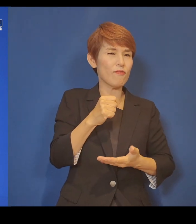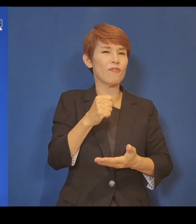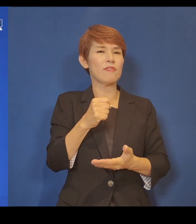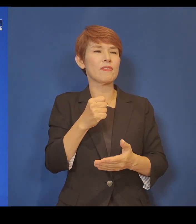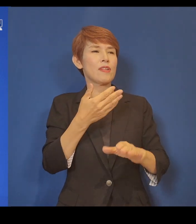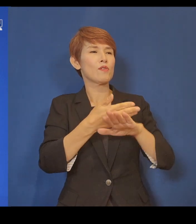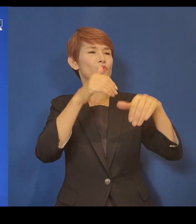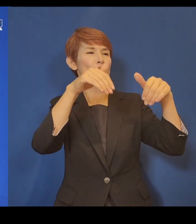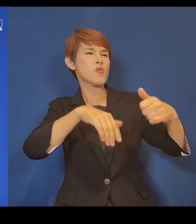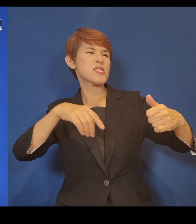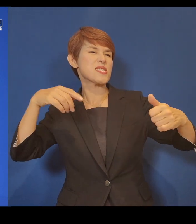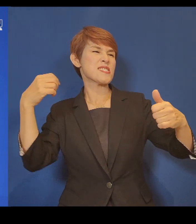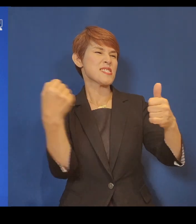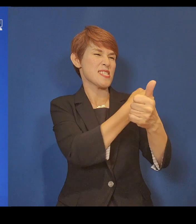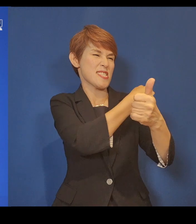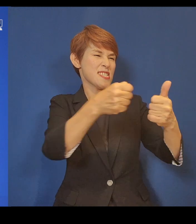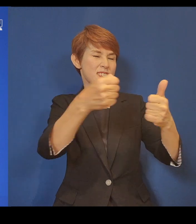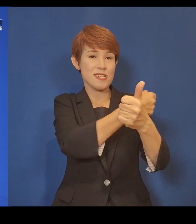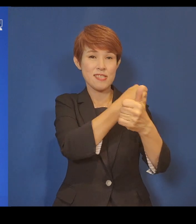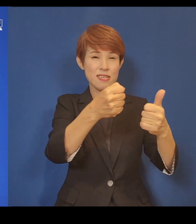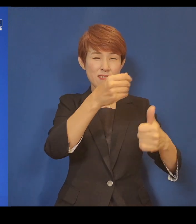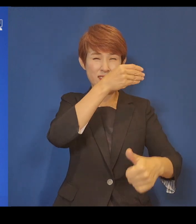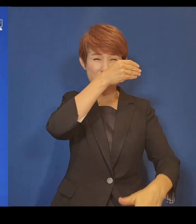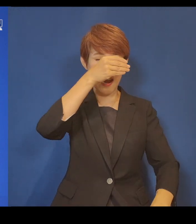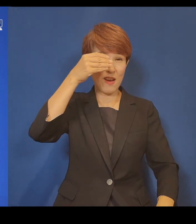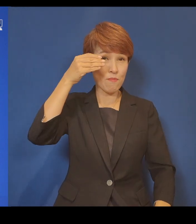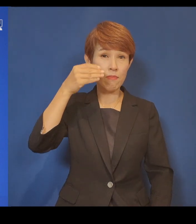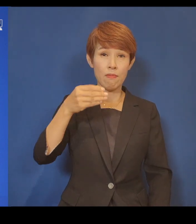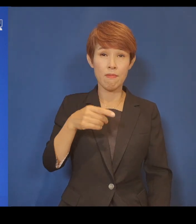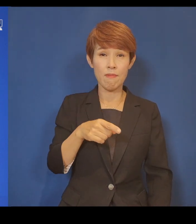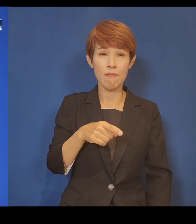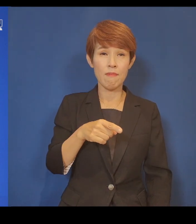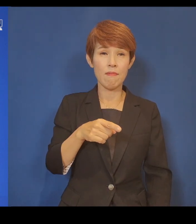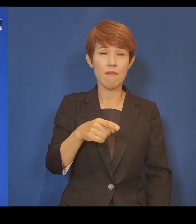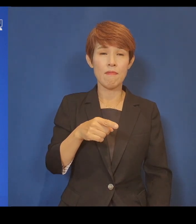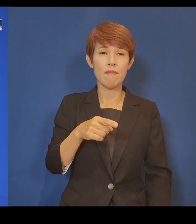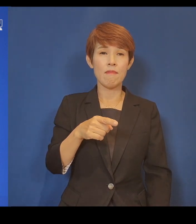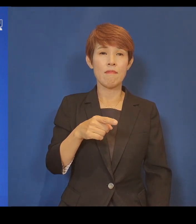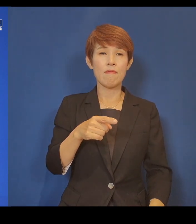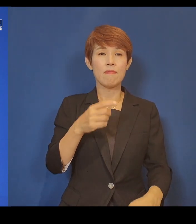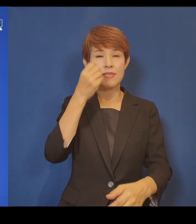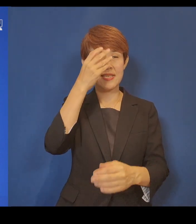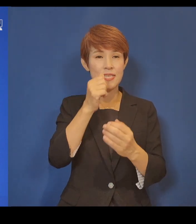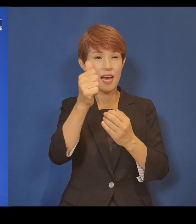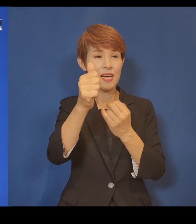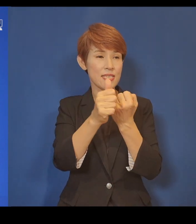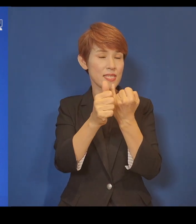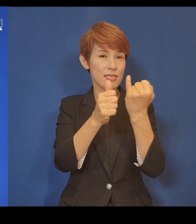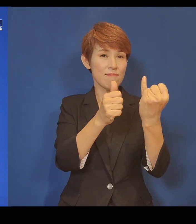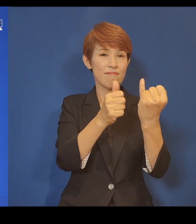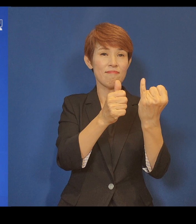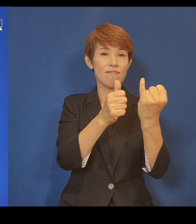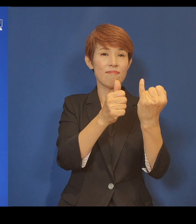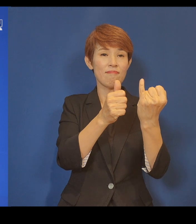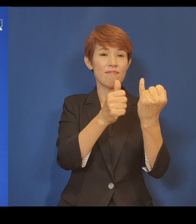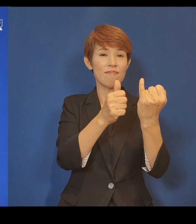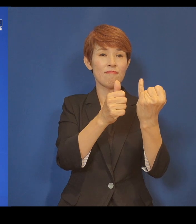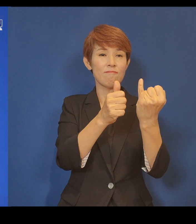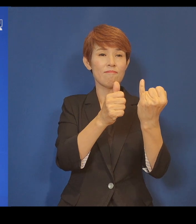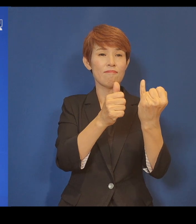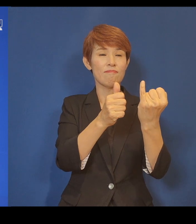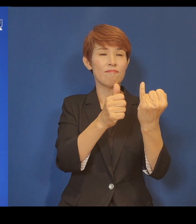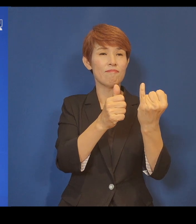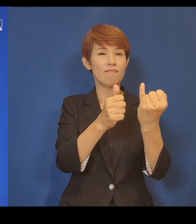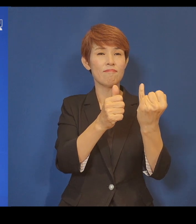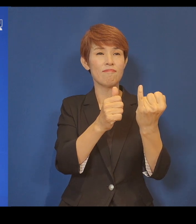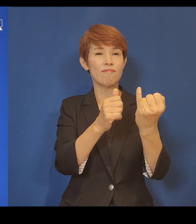때리고, 감히 주제넘게 들러리 주제에 신랑과 신부를 코스메오 하지 않고 자신만